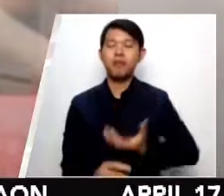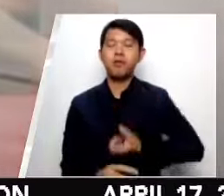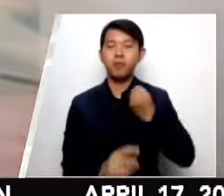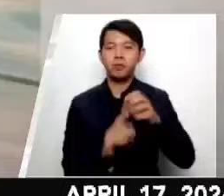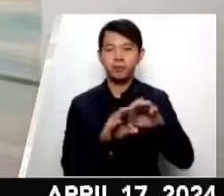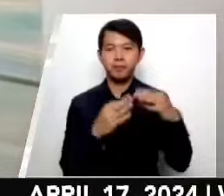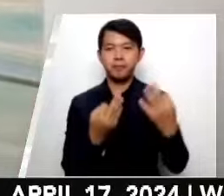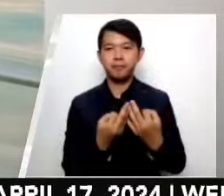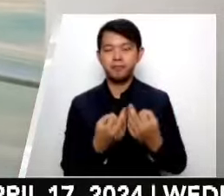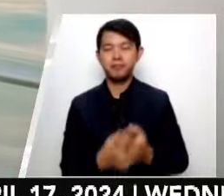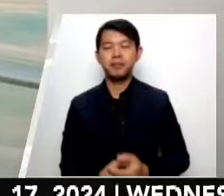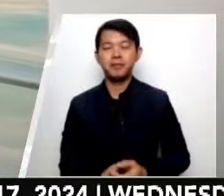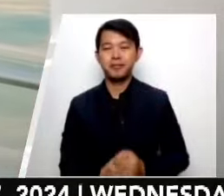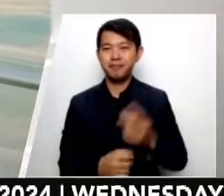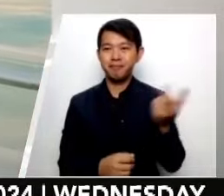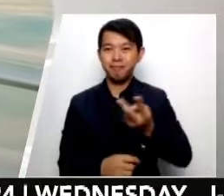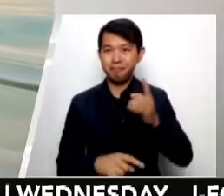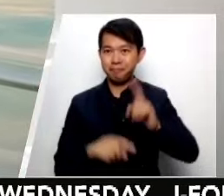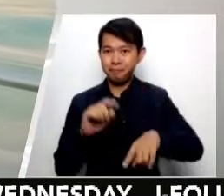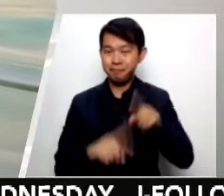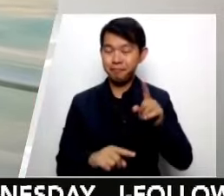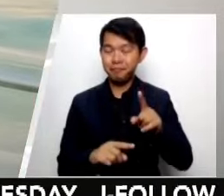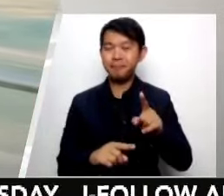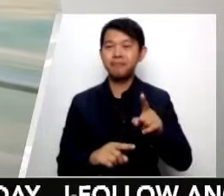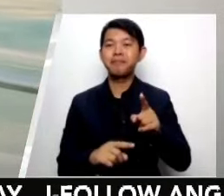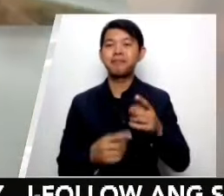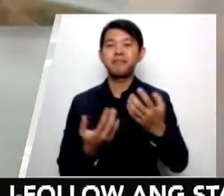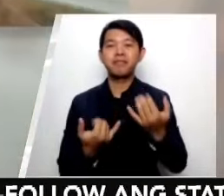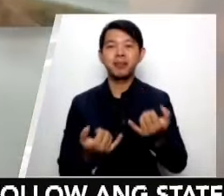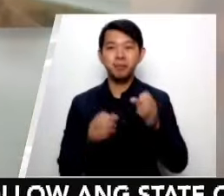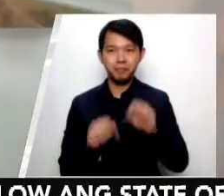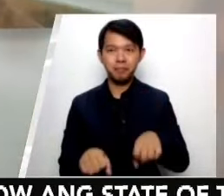na pagkakaibigan, maaari nang dugtungan.